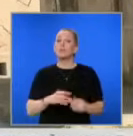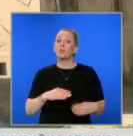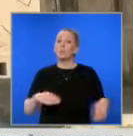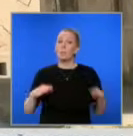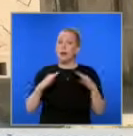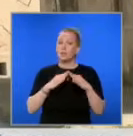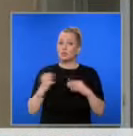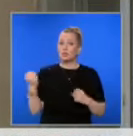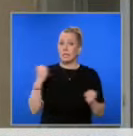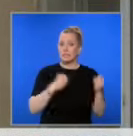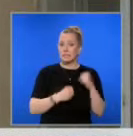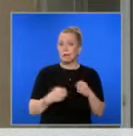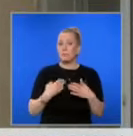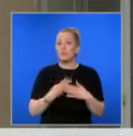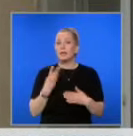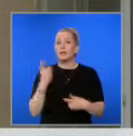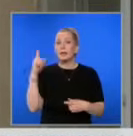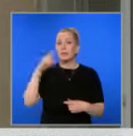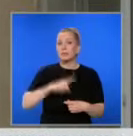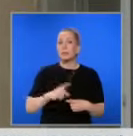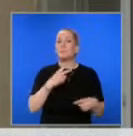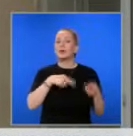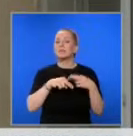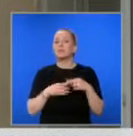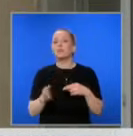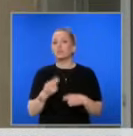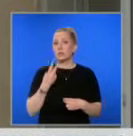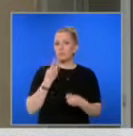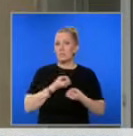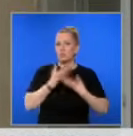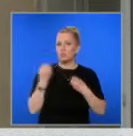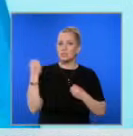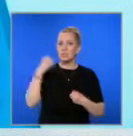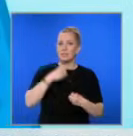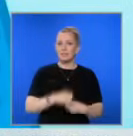последните три дни се водят разследвания за още два случая за насилие и заплахи.